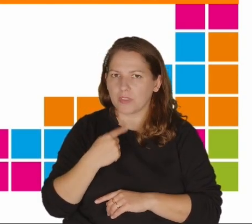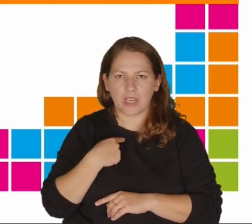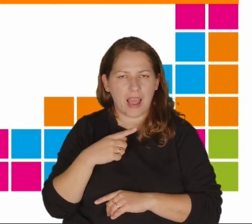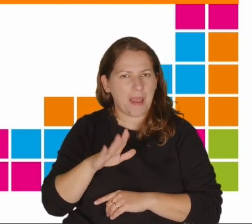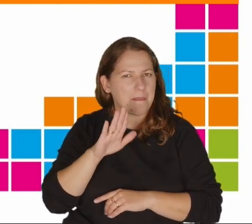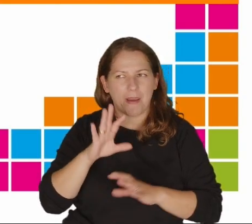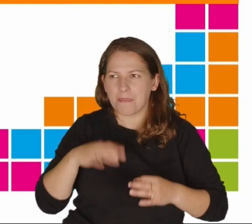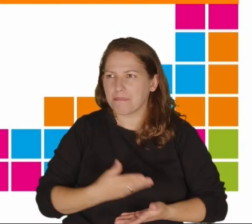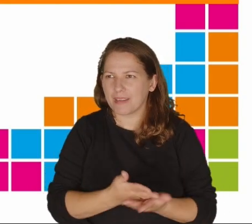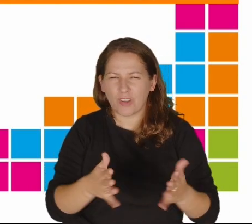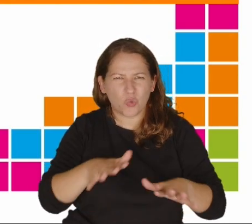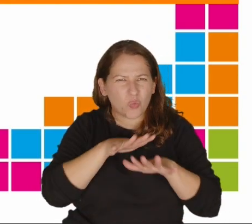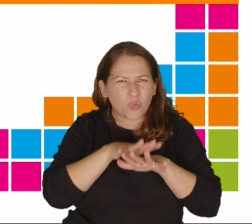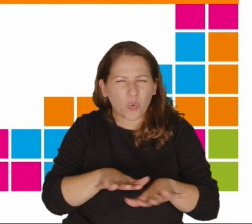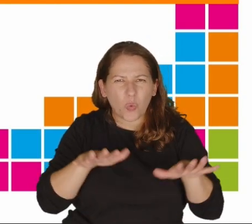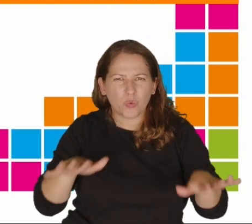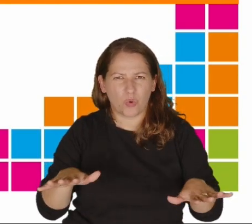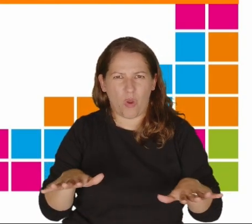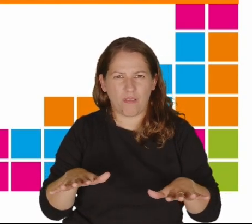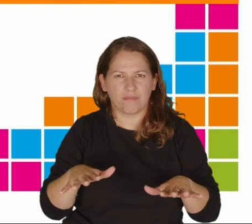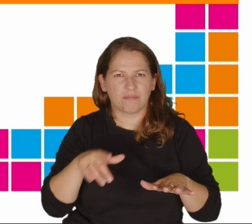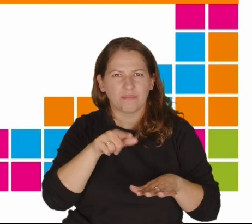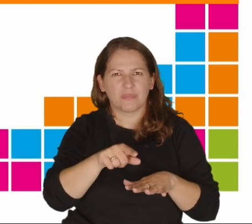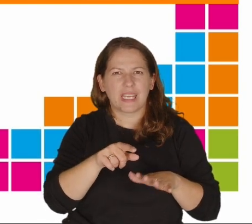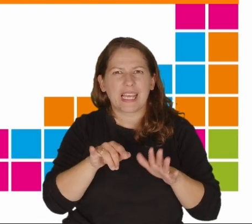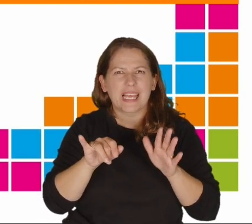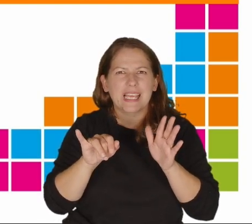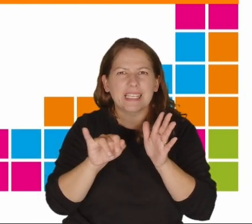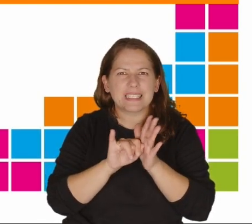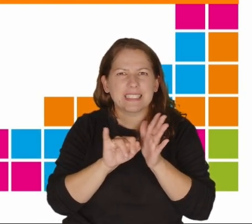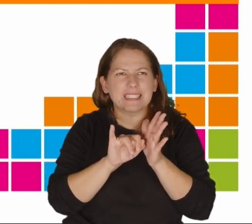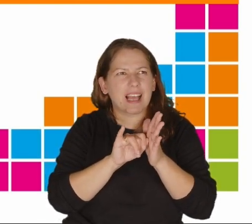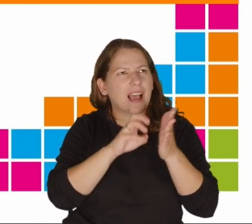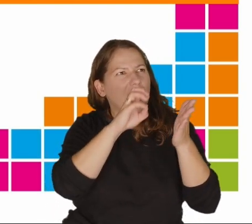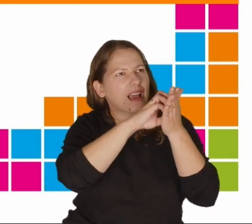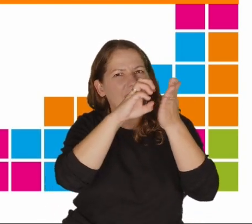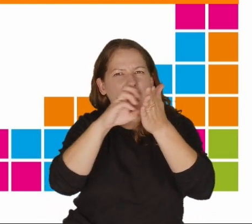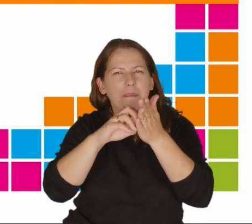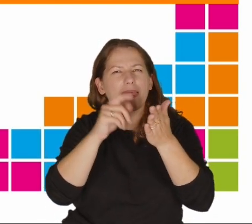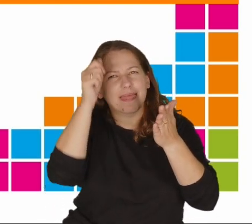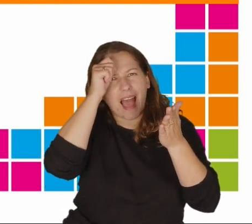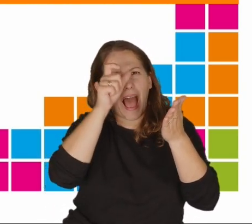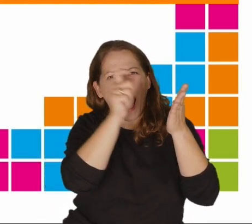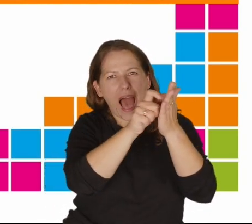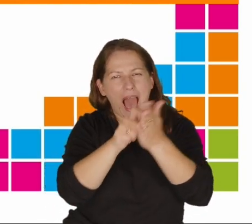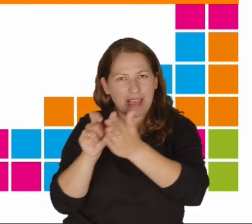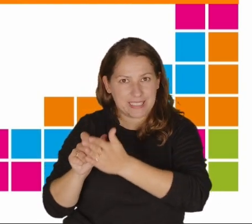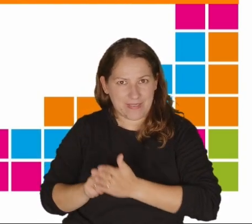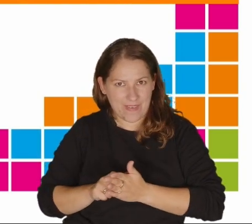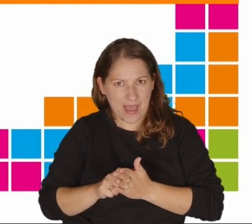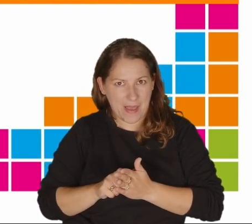ale macie Państwo bardzo dużo adresów instagramowych na Waszych ścianach. No i